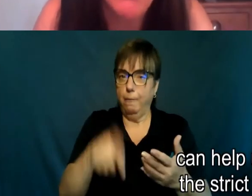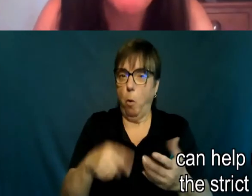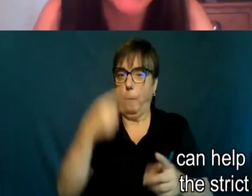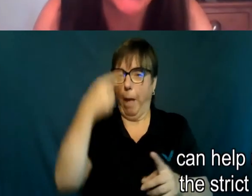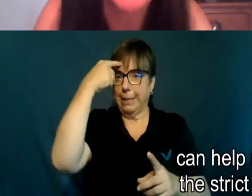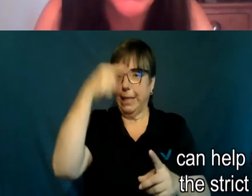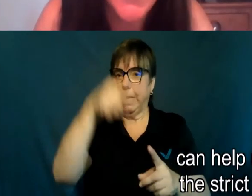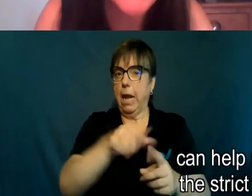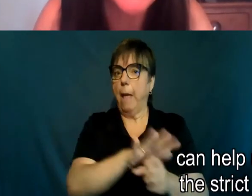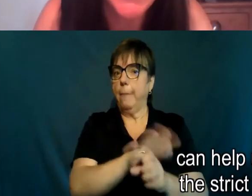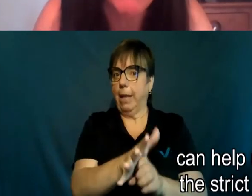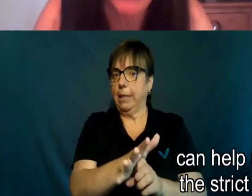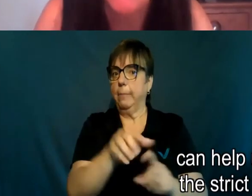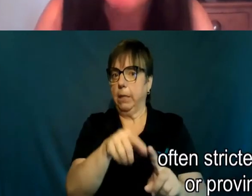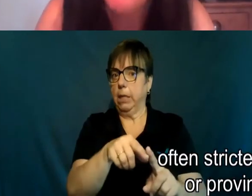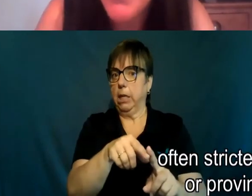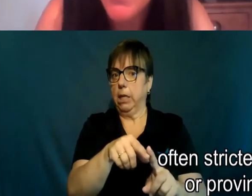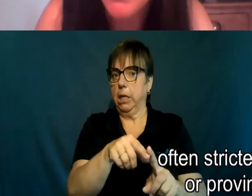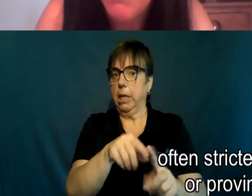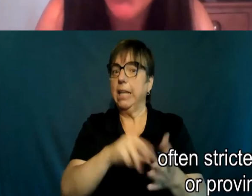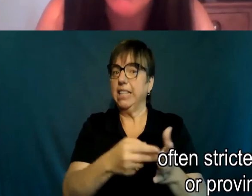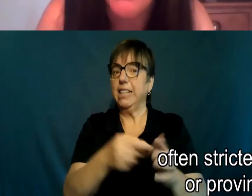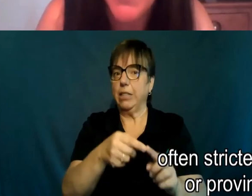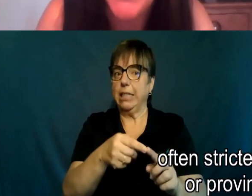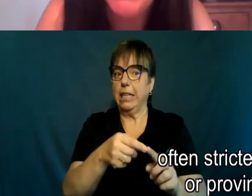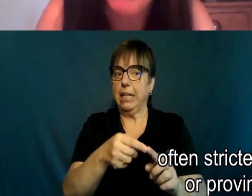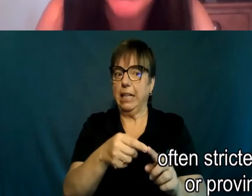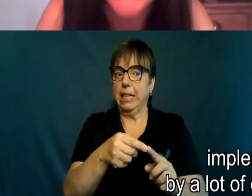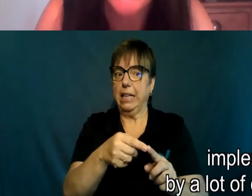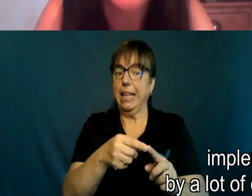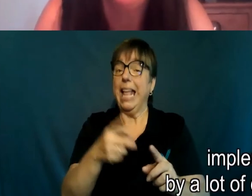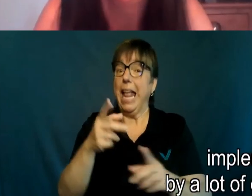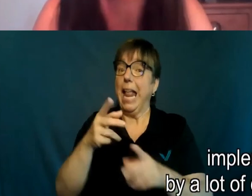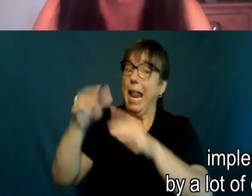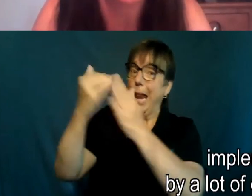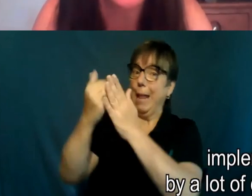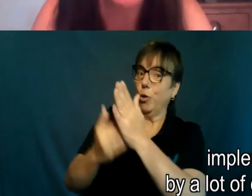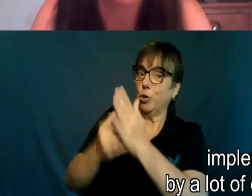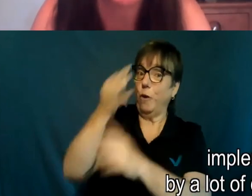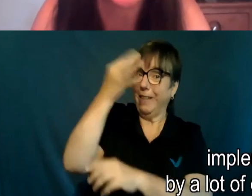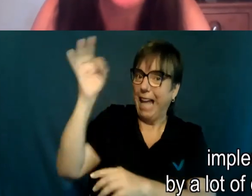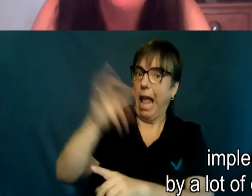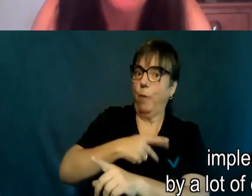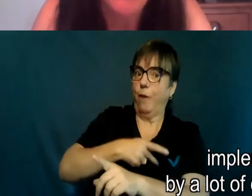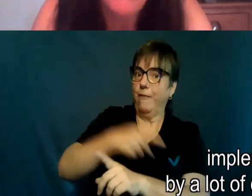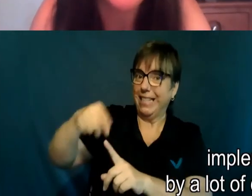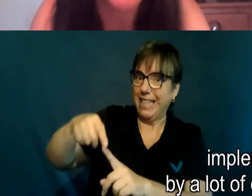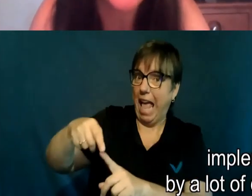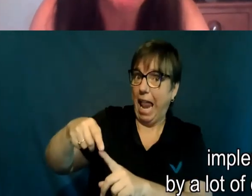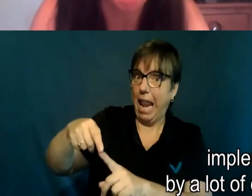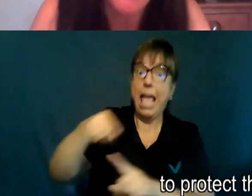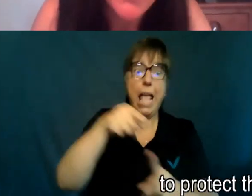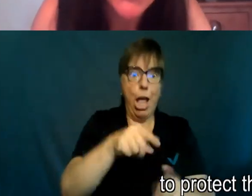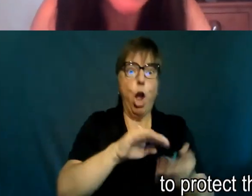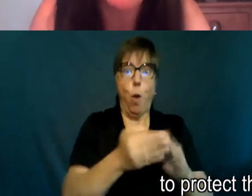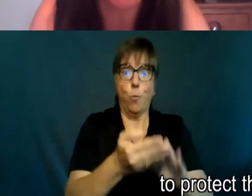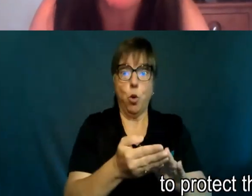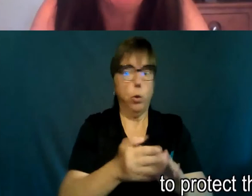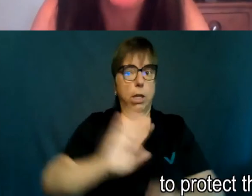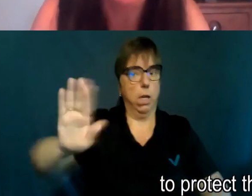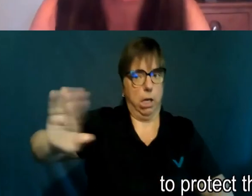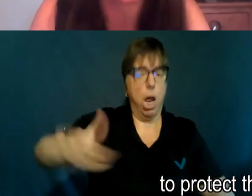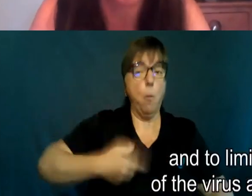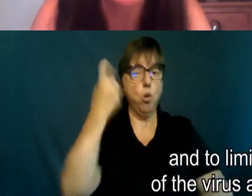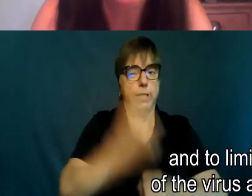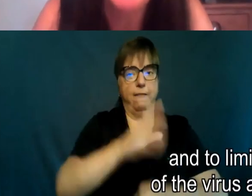permet de comprendre des mesures très strictes, souvent plus strictes que les mesures fédérales et provinciales, que plusieurs communautés ont adoptées pour protéger